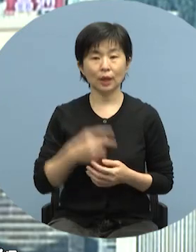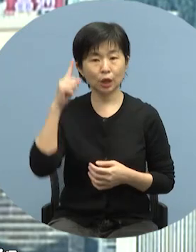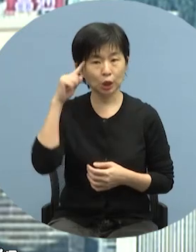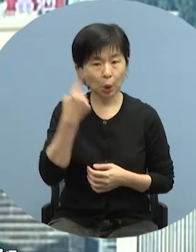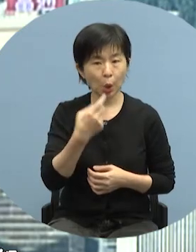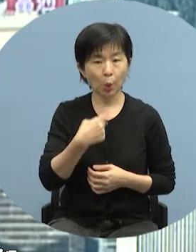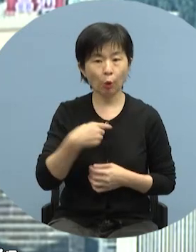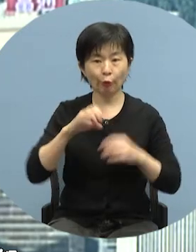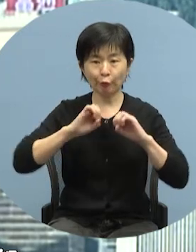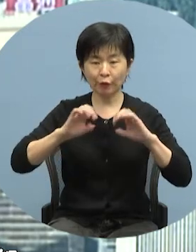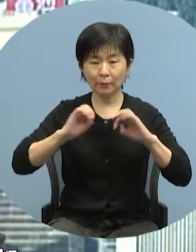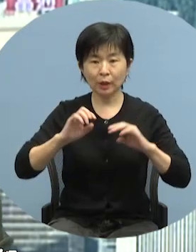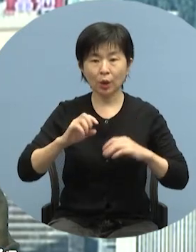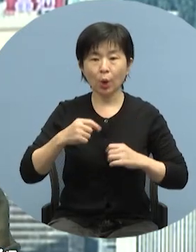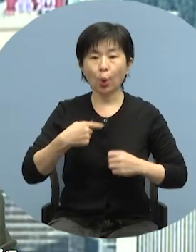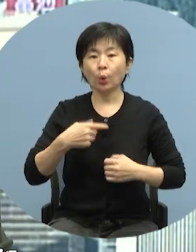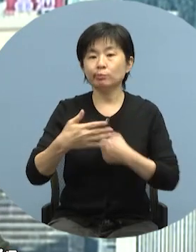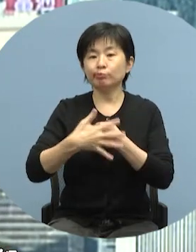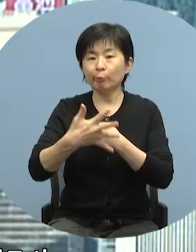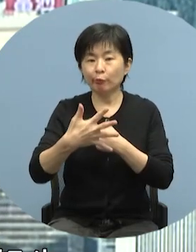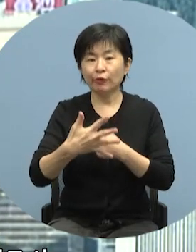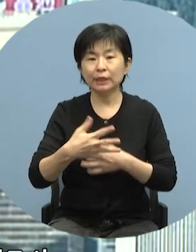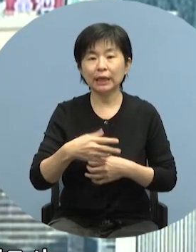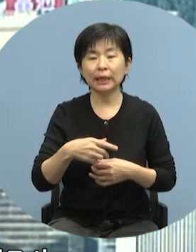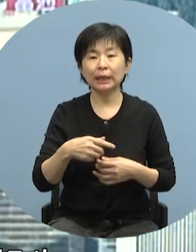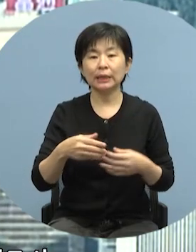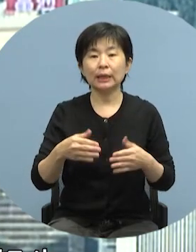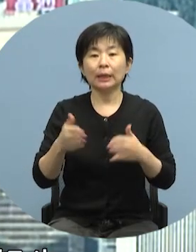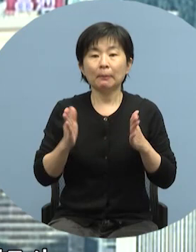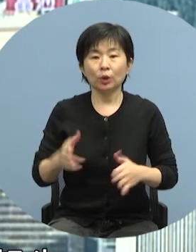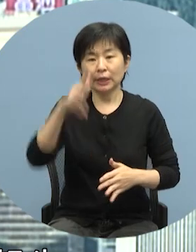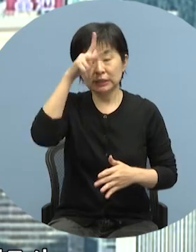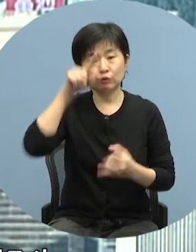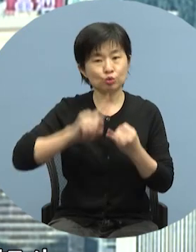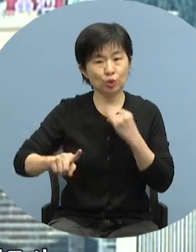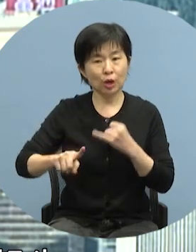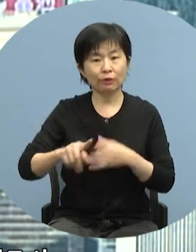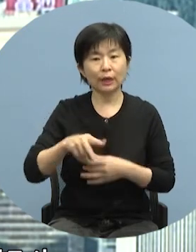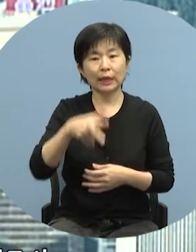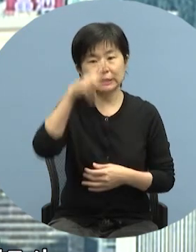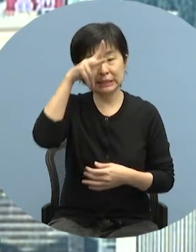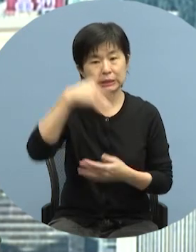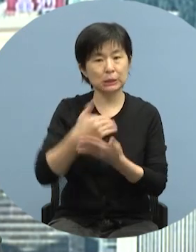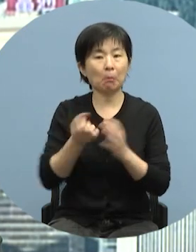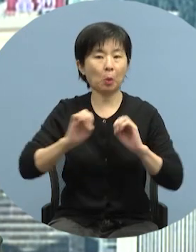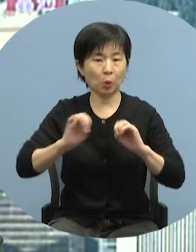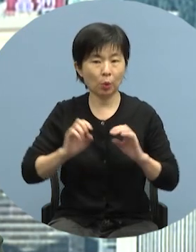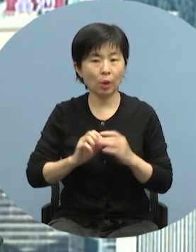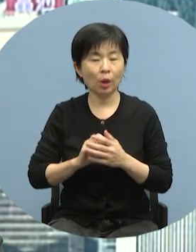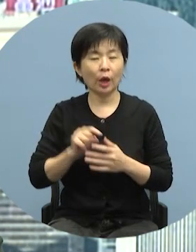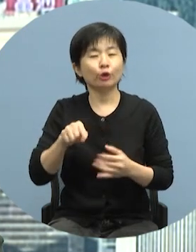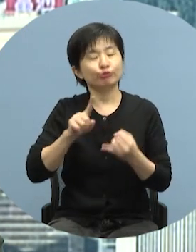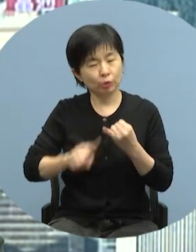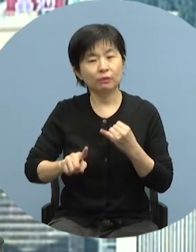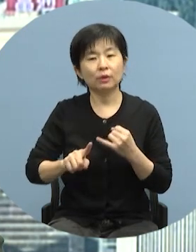聽日咧，我將會係發表我任內第五份，亦都係本屆政府最後一份嘅施政報告。雖然係最後一份